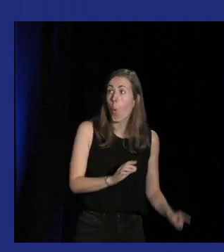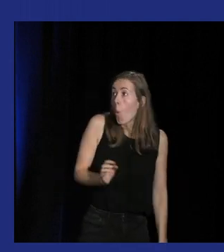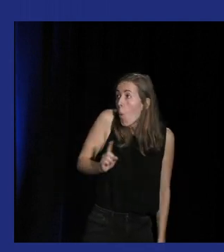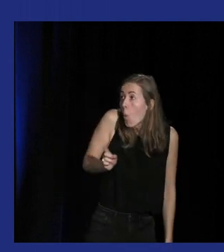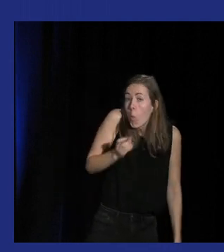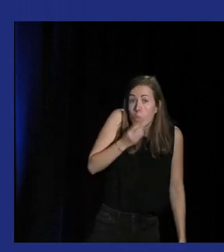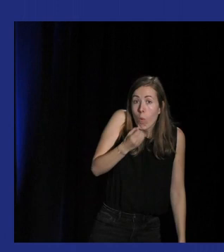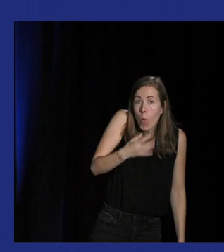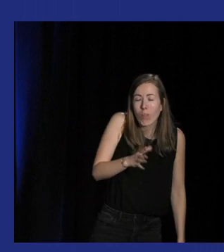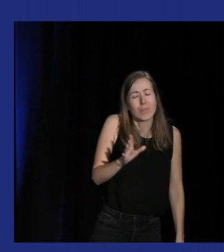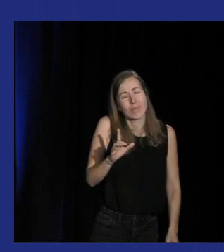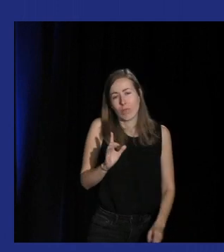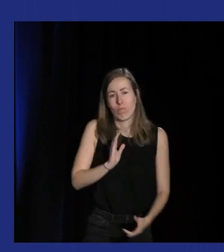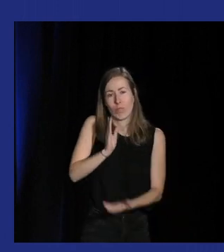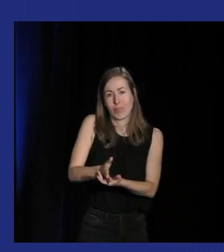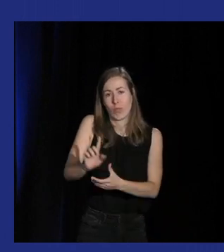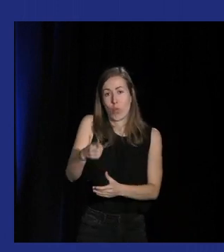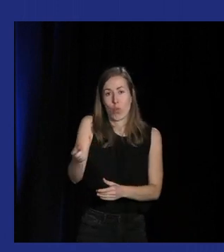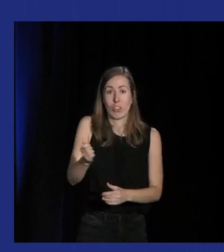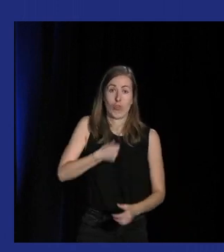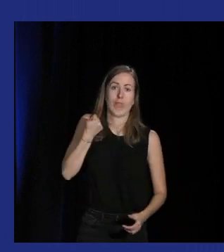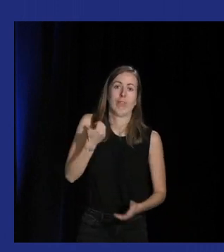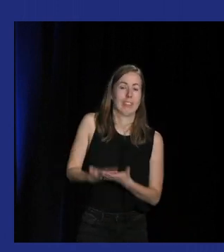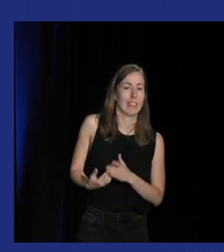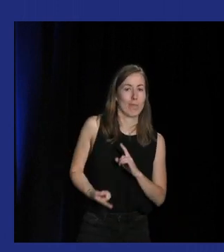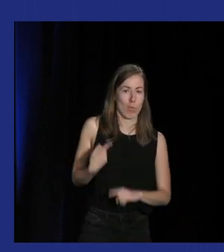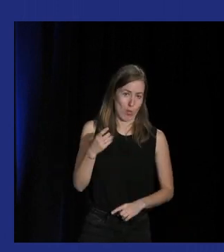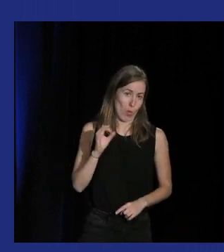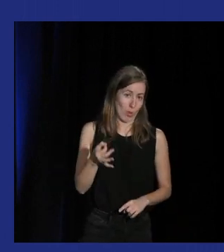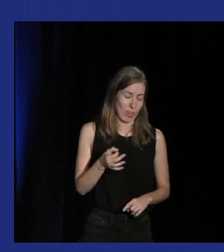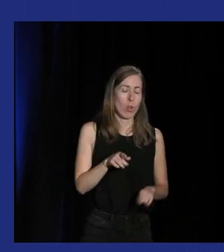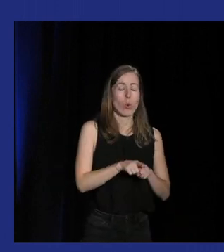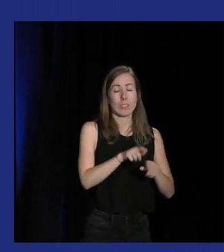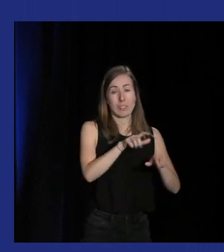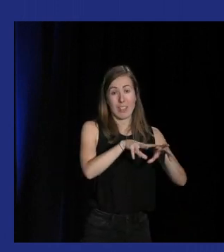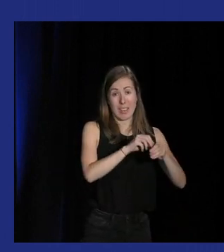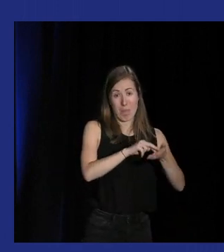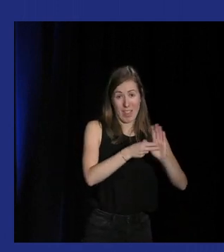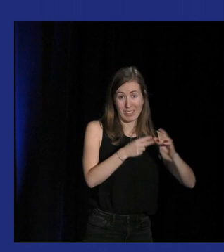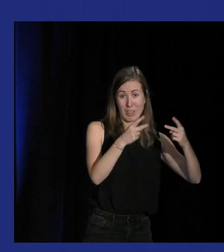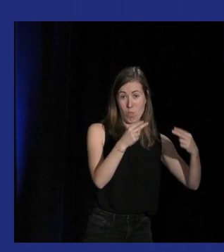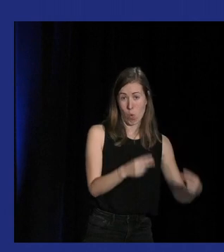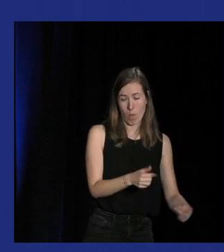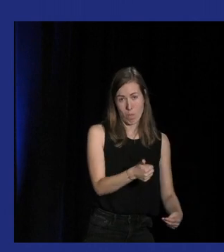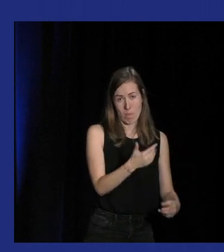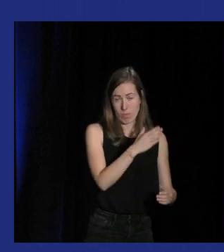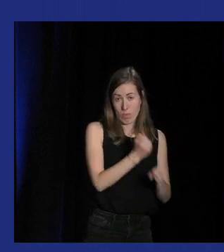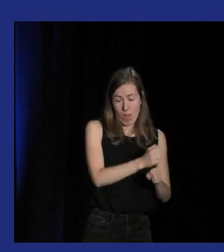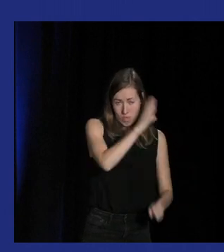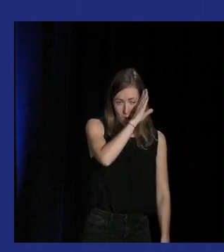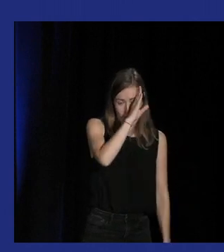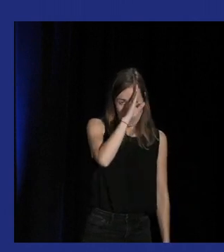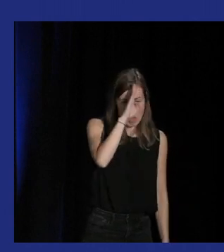et c'est bien de pouvoir le corriger nous-mêmes et aussi c'est vrai que les programmeurs ont énormément de choses à faire et donc c'est pas forcément